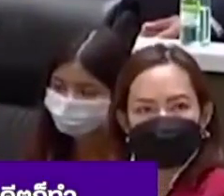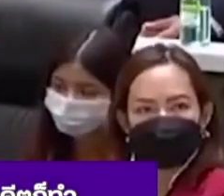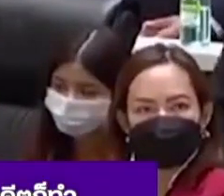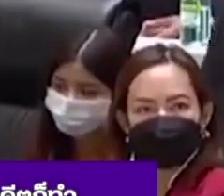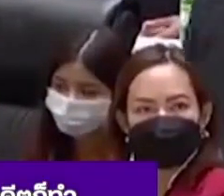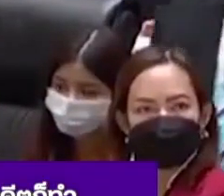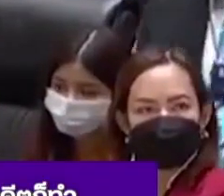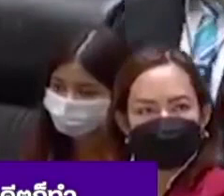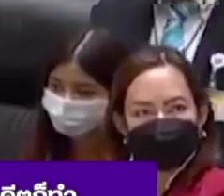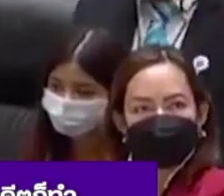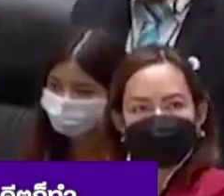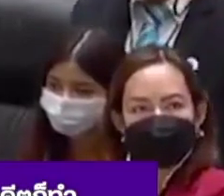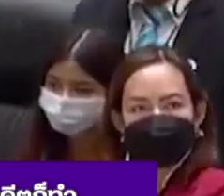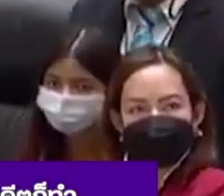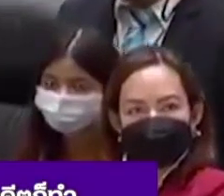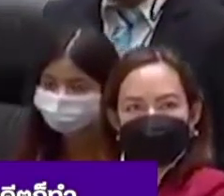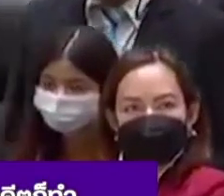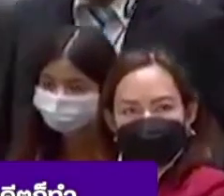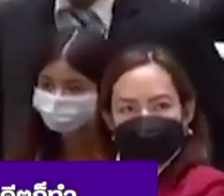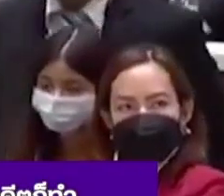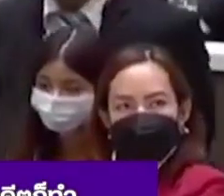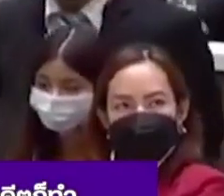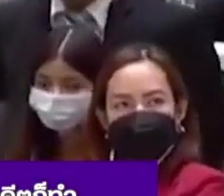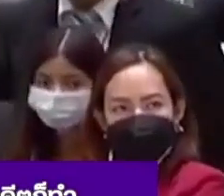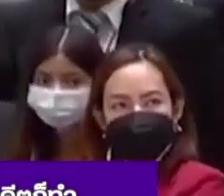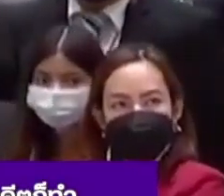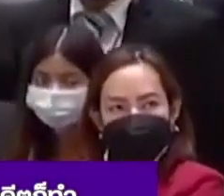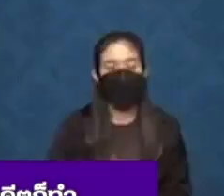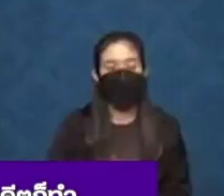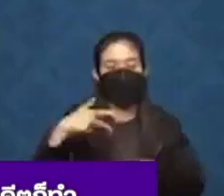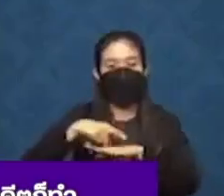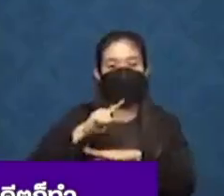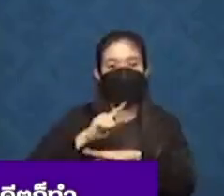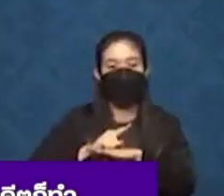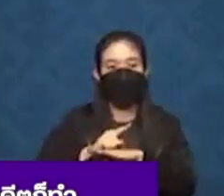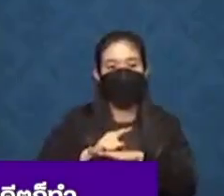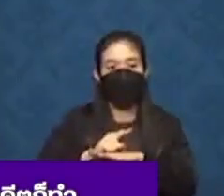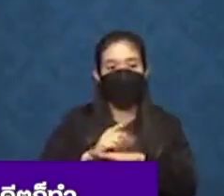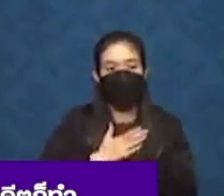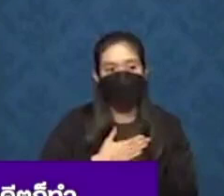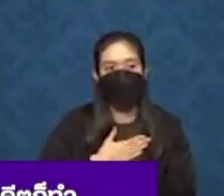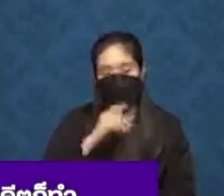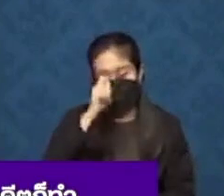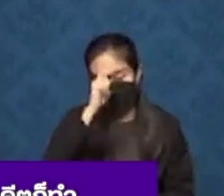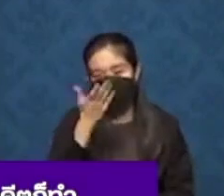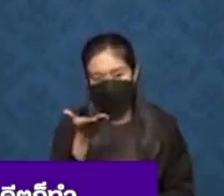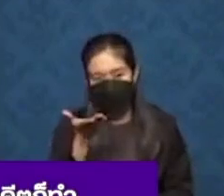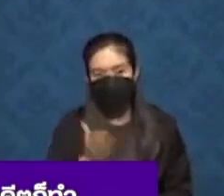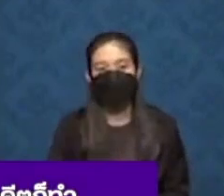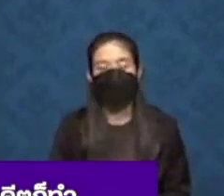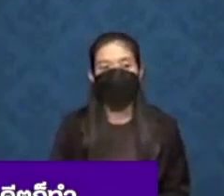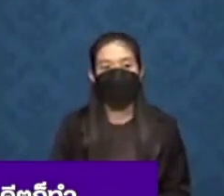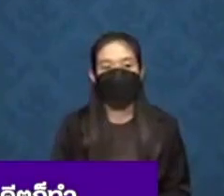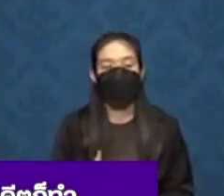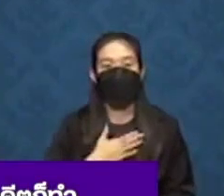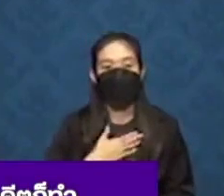ไม่ได้อะไรเลยึ้นกลาวว่าการรับฟังรายงานเนี่ย จำเป็ต้องมีองคประชุมอย่นอยเครื่องนึง เพระฉนั้นขอตัสอบองคประชุม